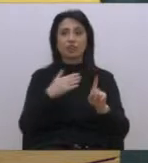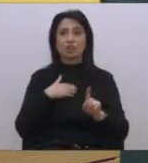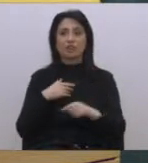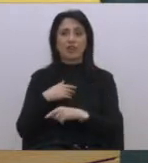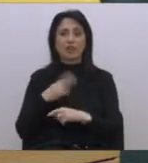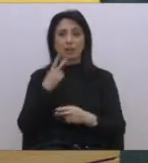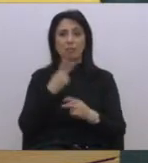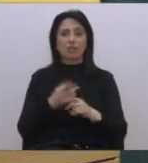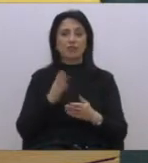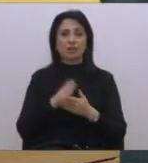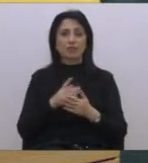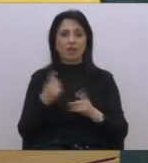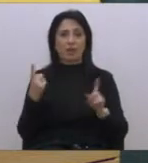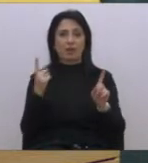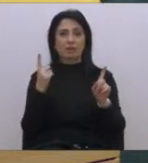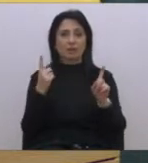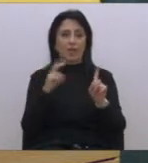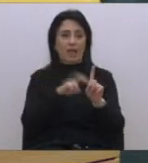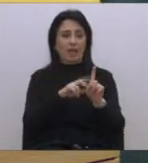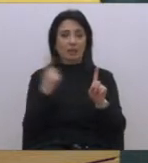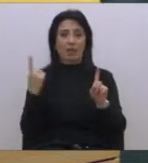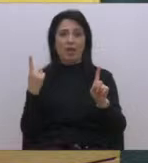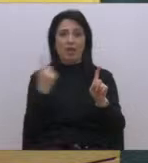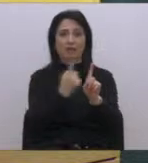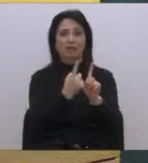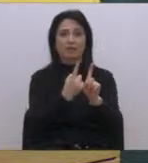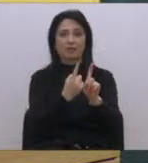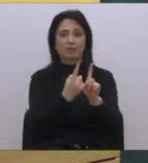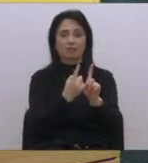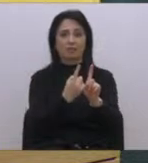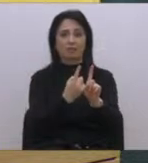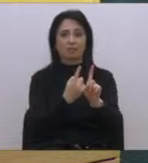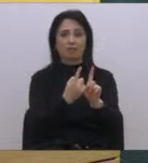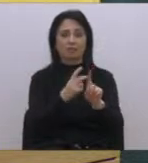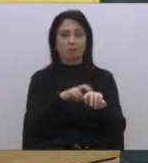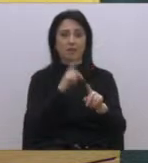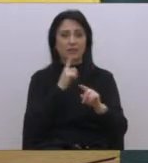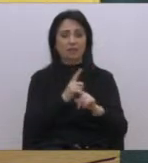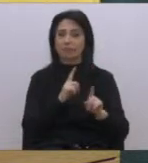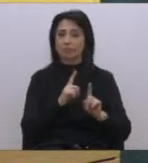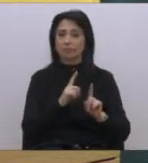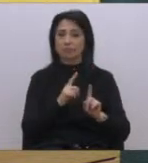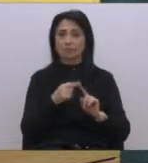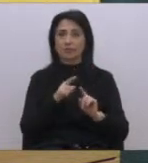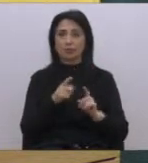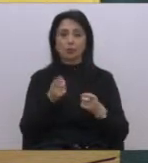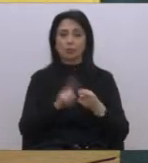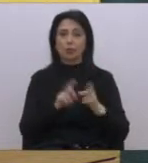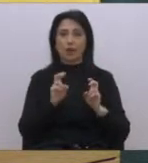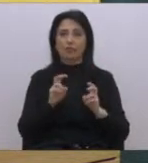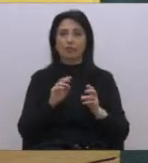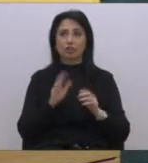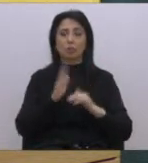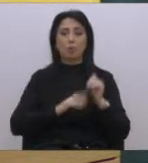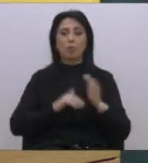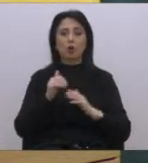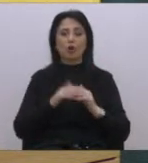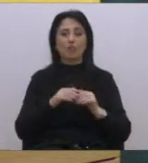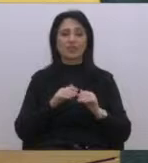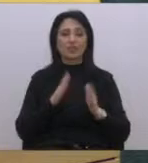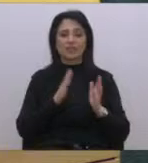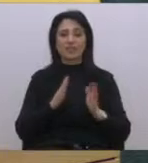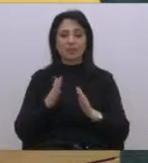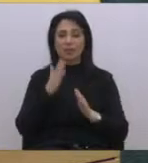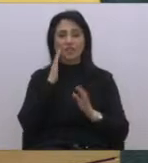centane, smaciunebeli, aris, er, echimze, erze, naglebi, ectani, arăți gargoțile, ucașir de pa, profesii, arăți